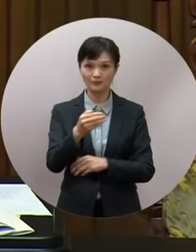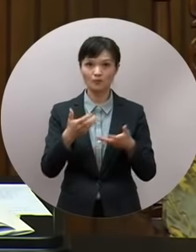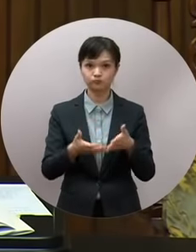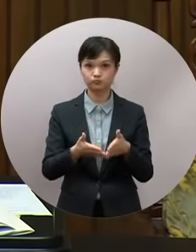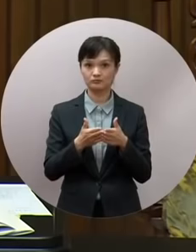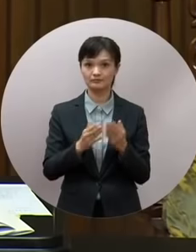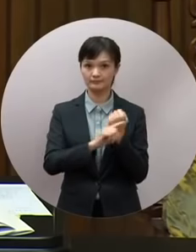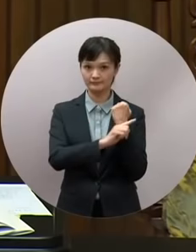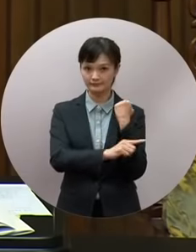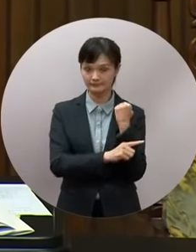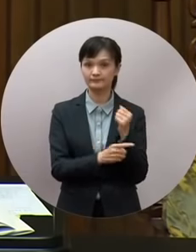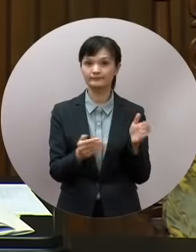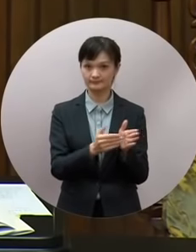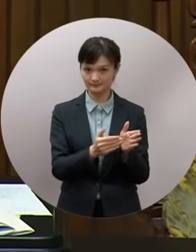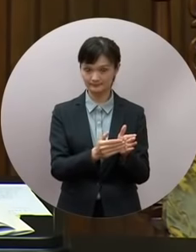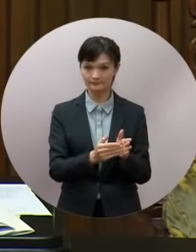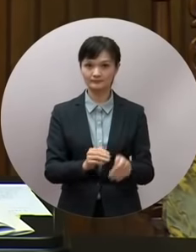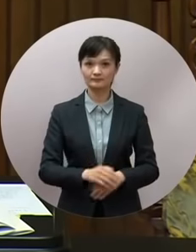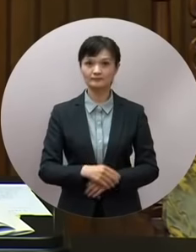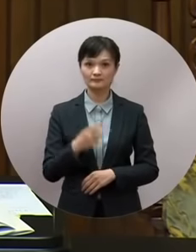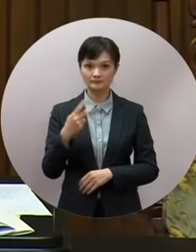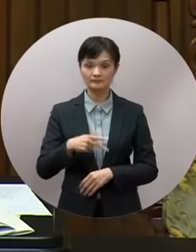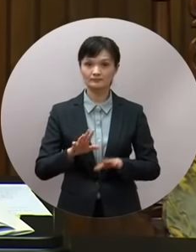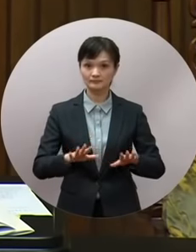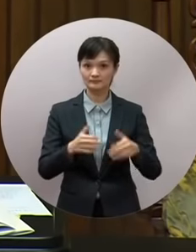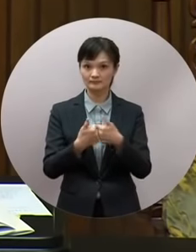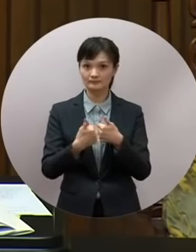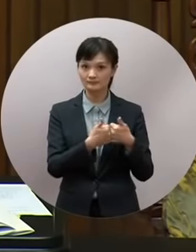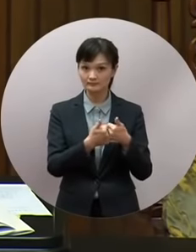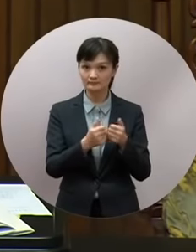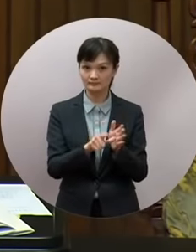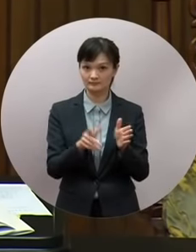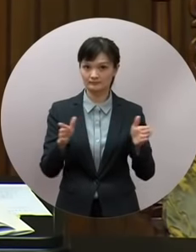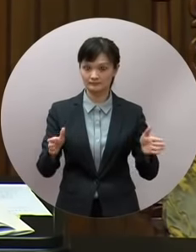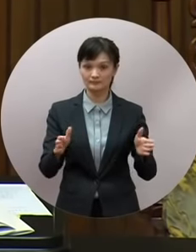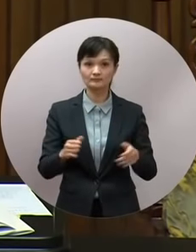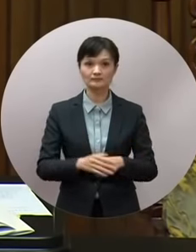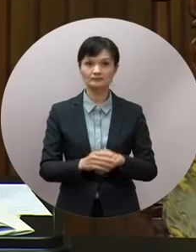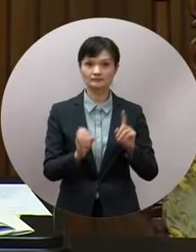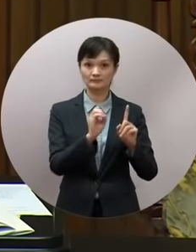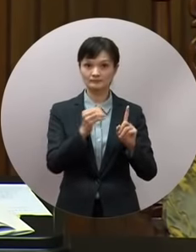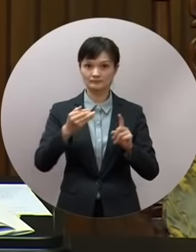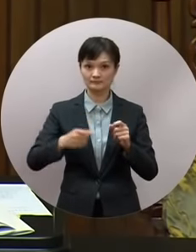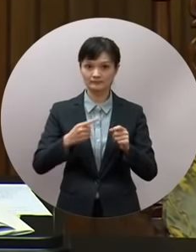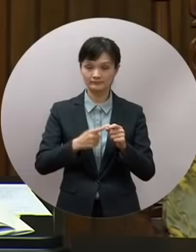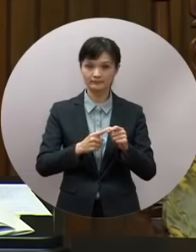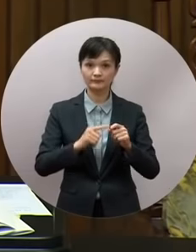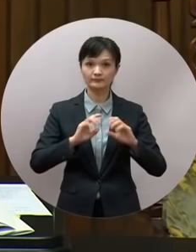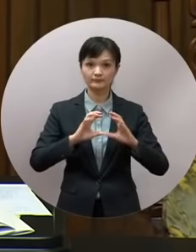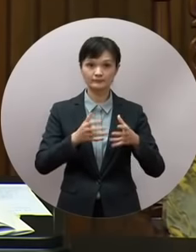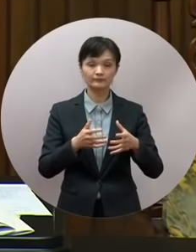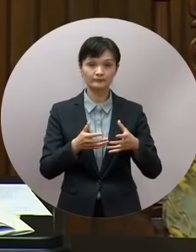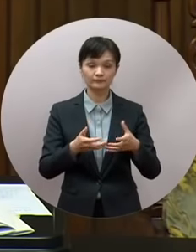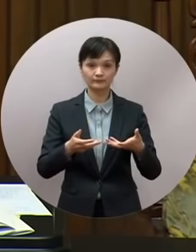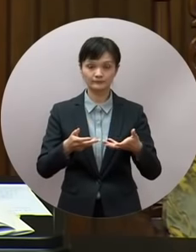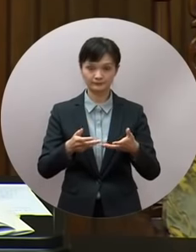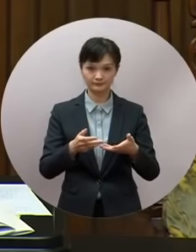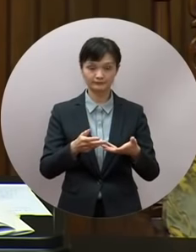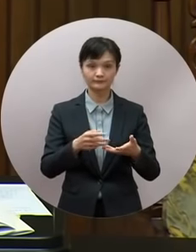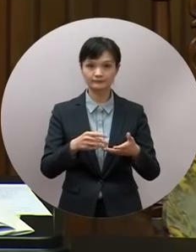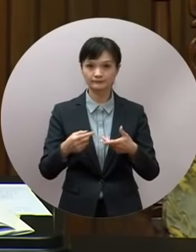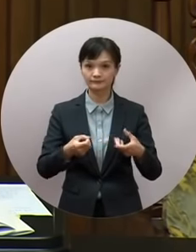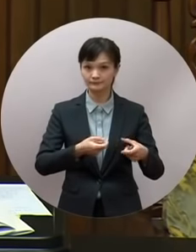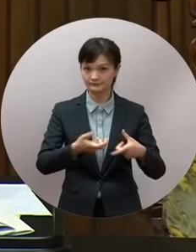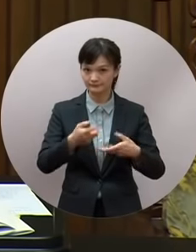者，本会期也在各党团充分努力下，完成109年度国营事业预算三读程